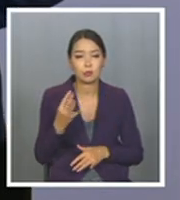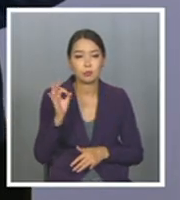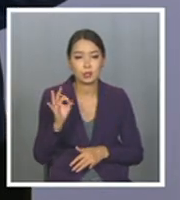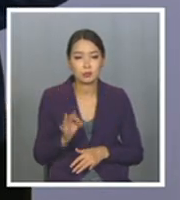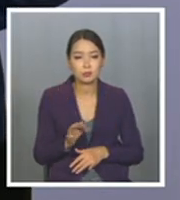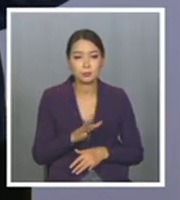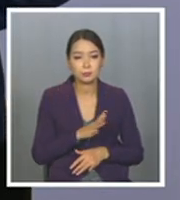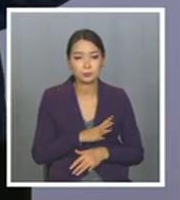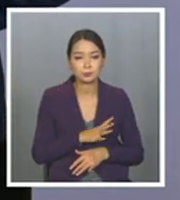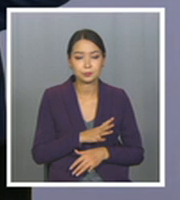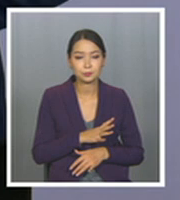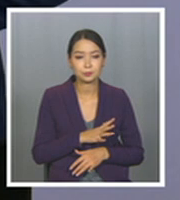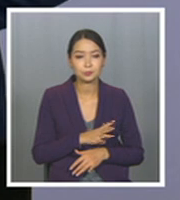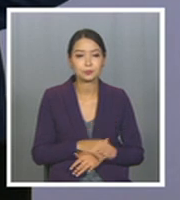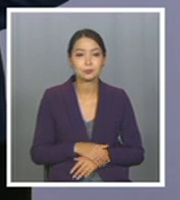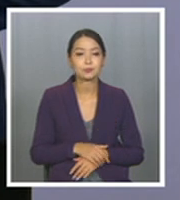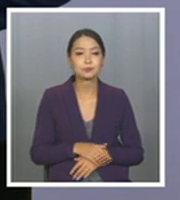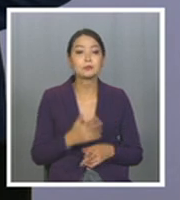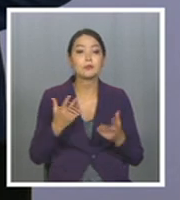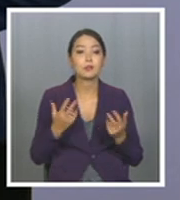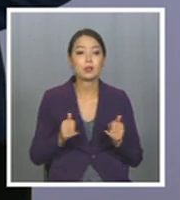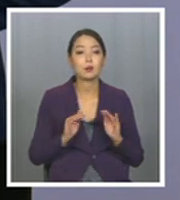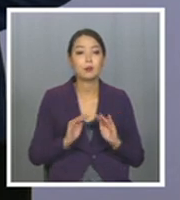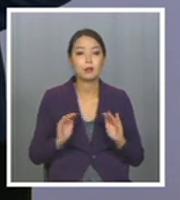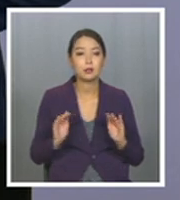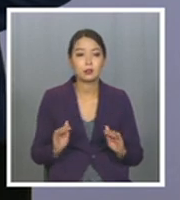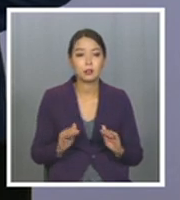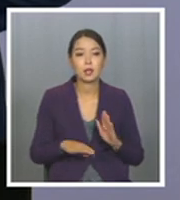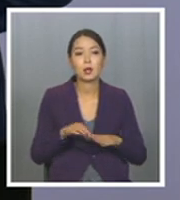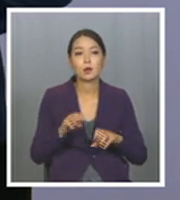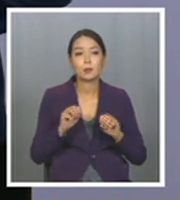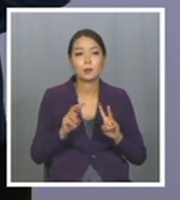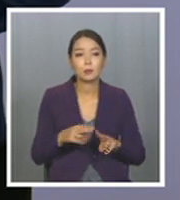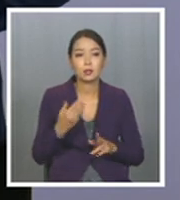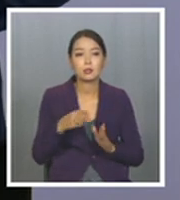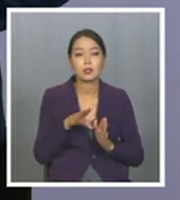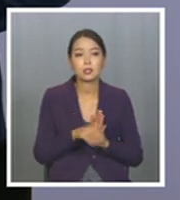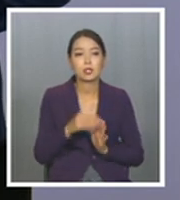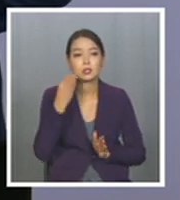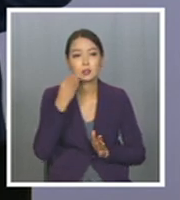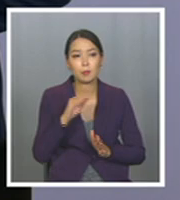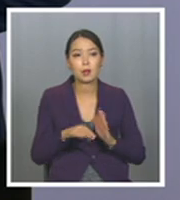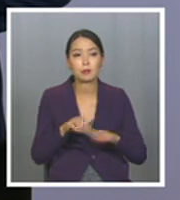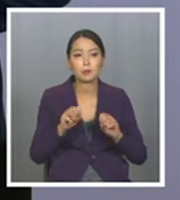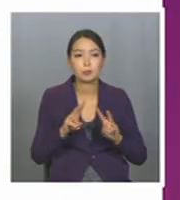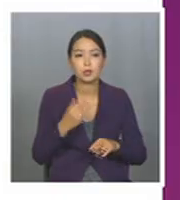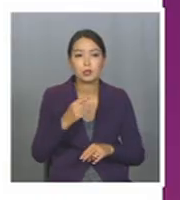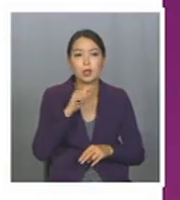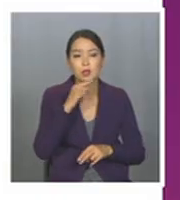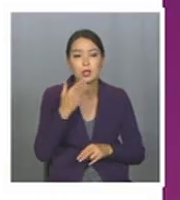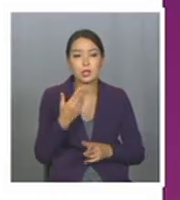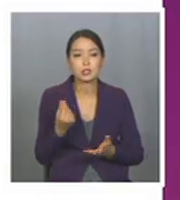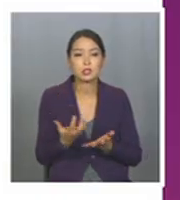82,4% құрады. Ия, балалар, маман, соның ішінде сапалы маман, бұл экономикалық табыстың негізгі